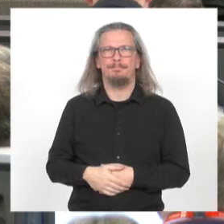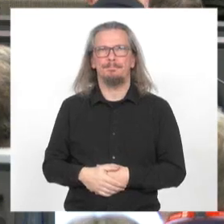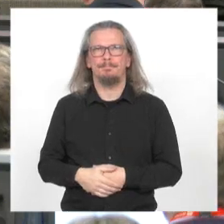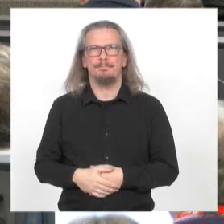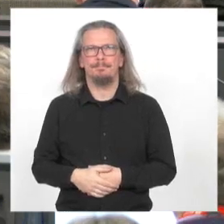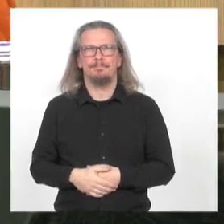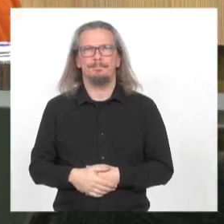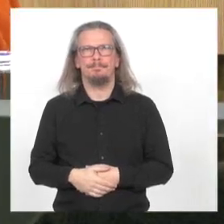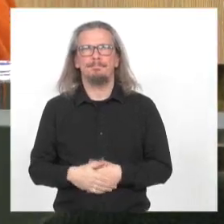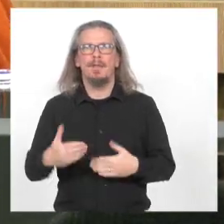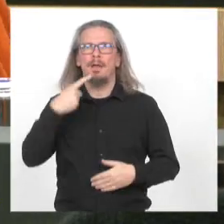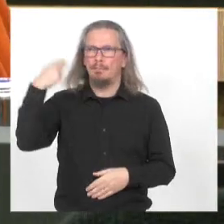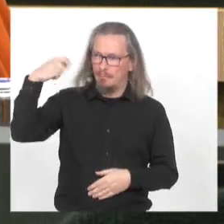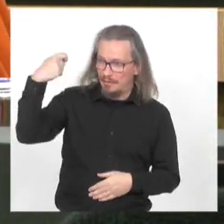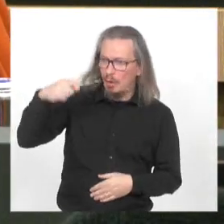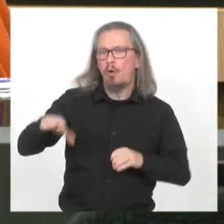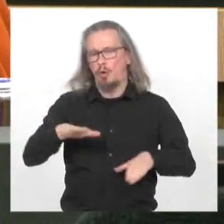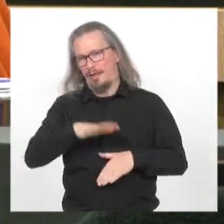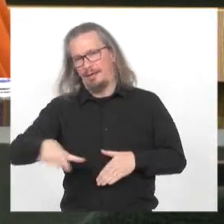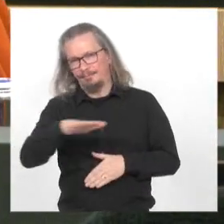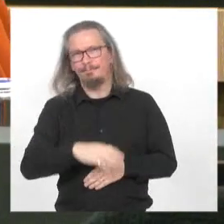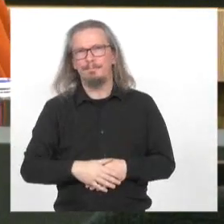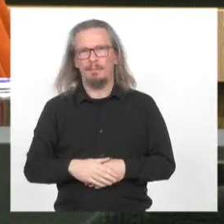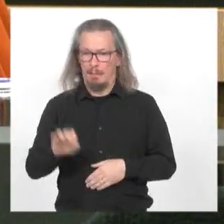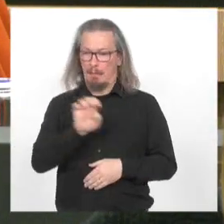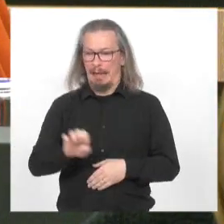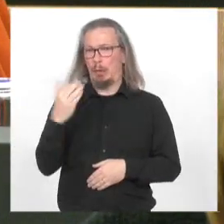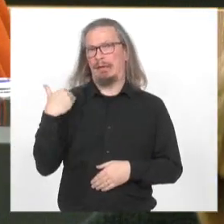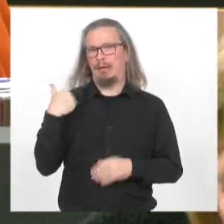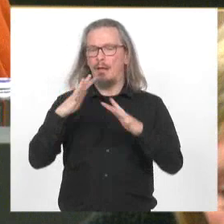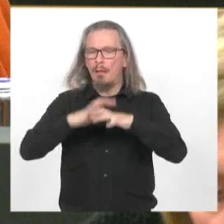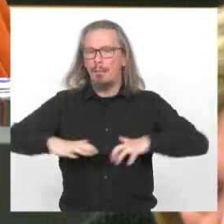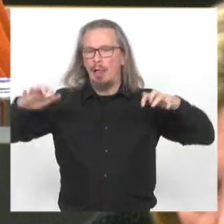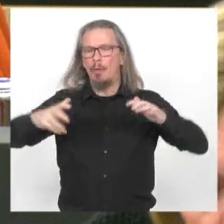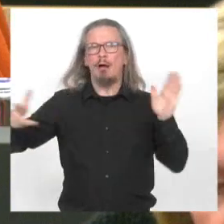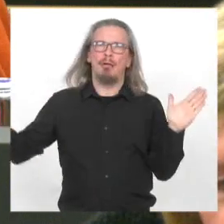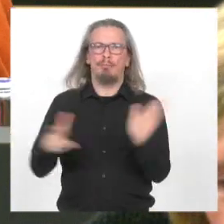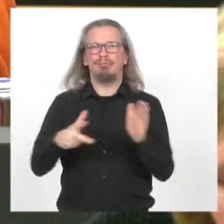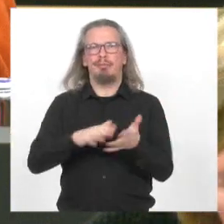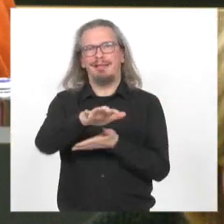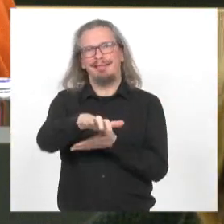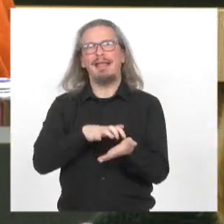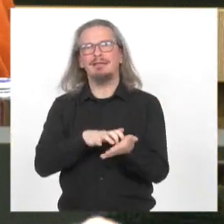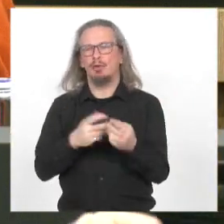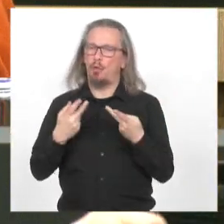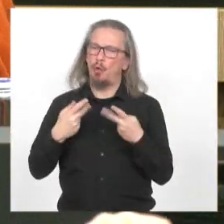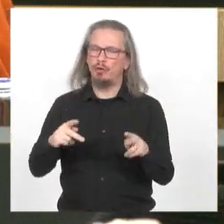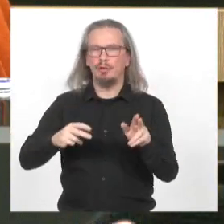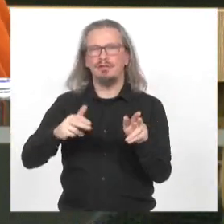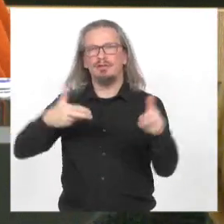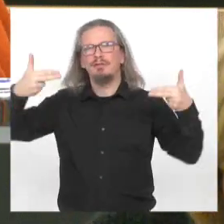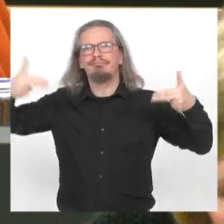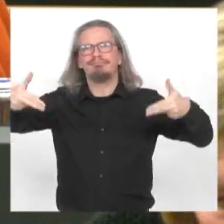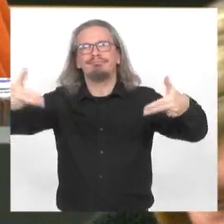Beaucoup. Monsieur le Président, chers collègues, ce mercredi, le Parlement a définitivement adopté le texte qui autorise la